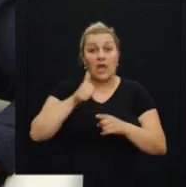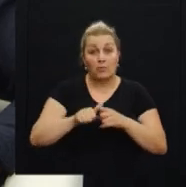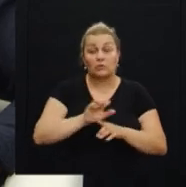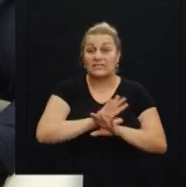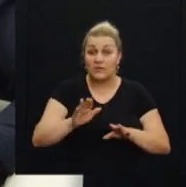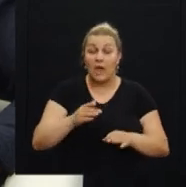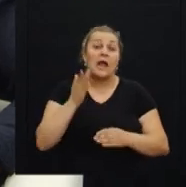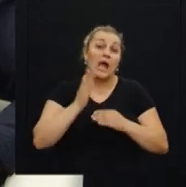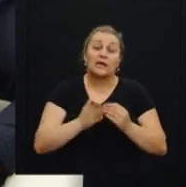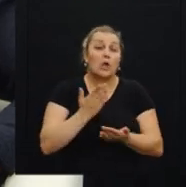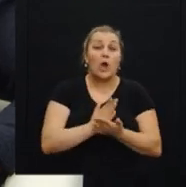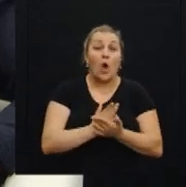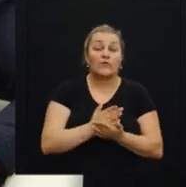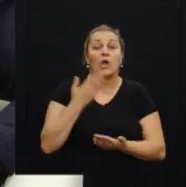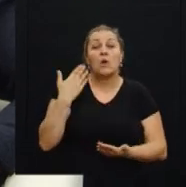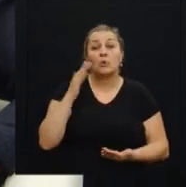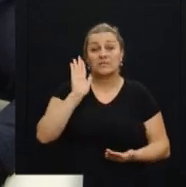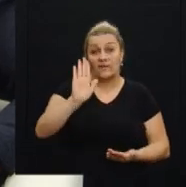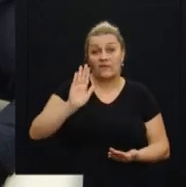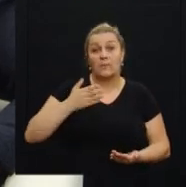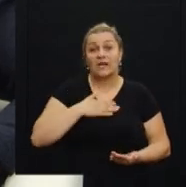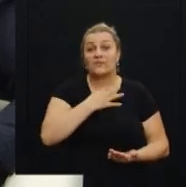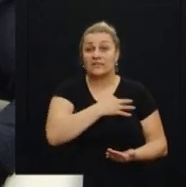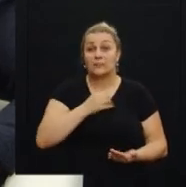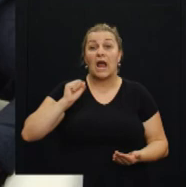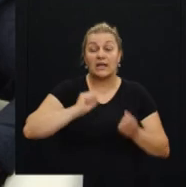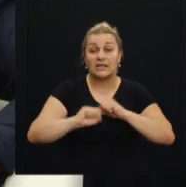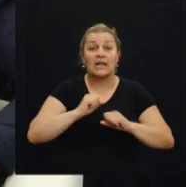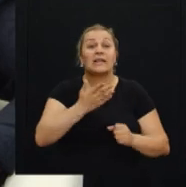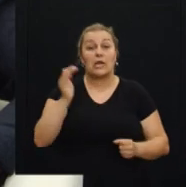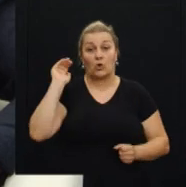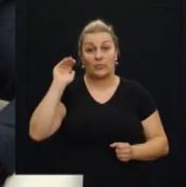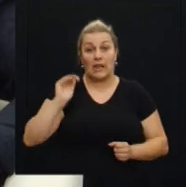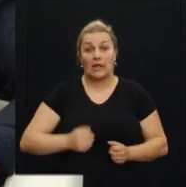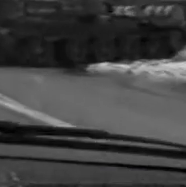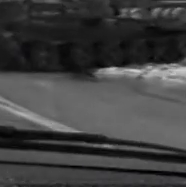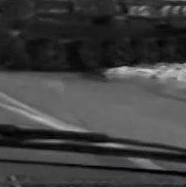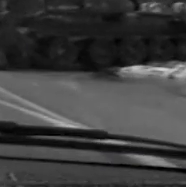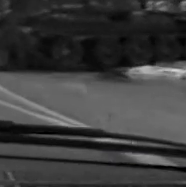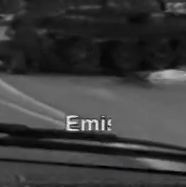koncu, kao i uvijek, pozdrav vama, dragi hrvatski branitelji, gdje god da ste.